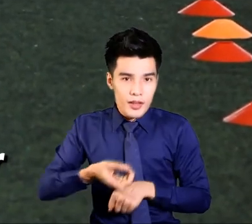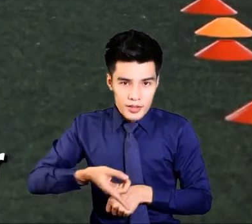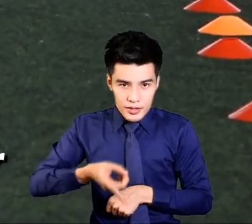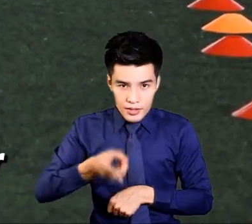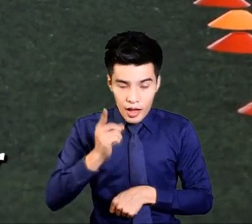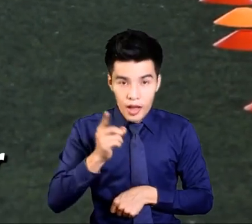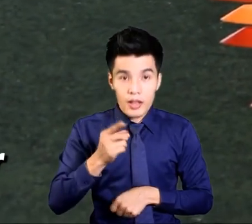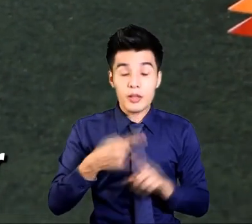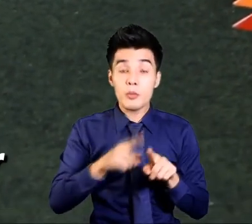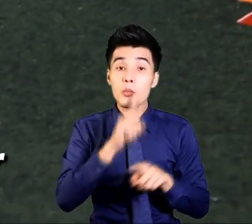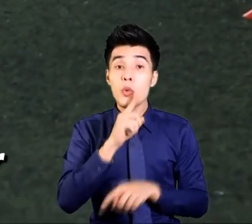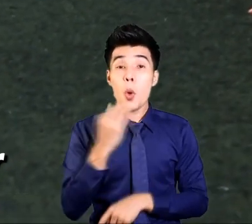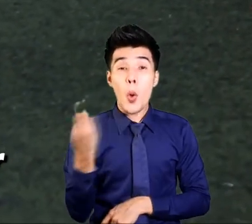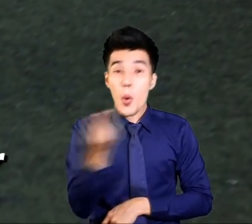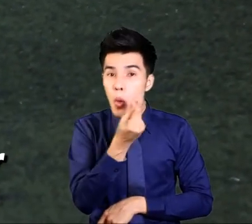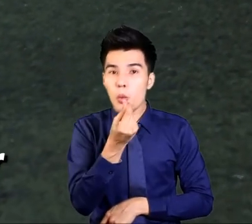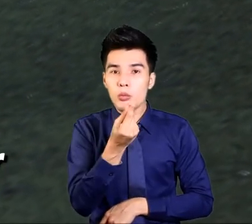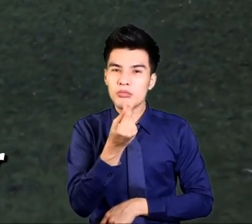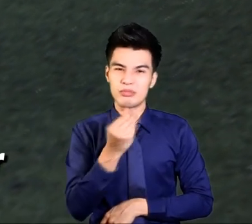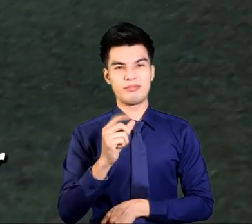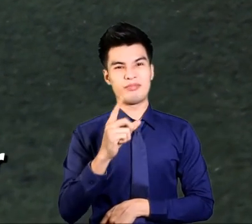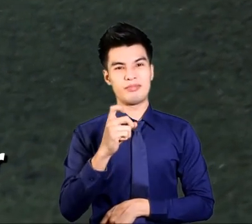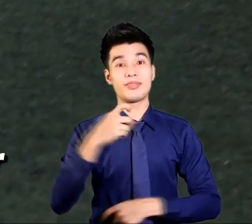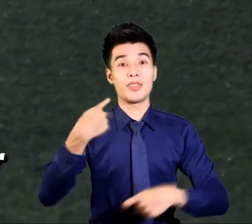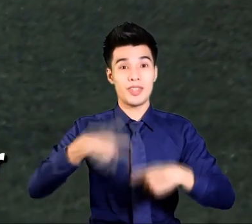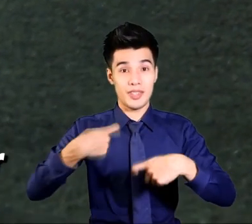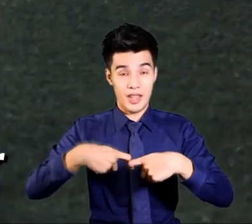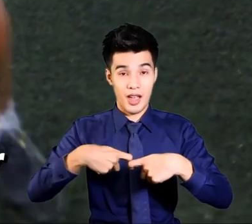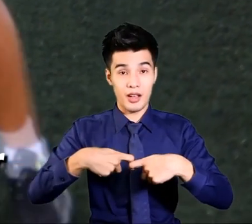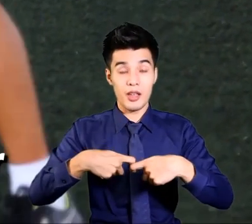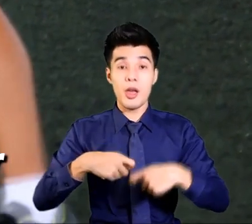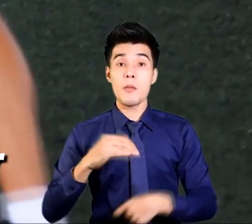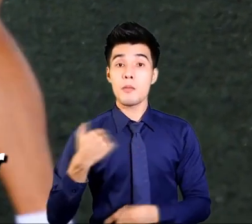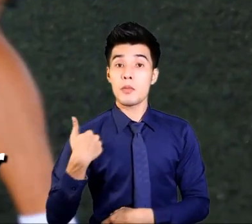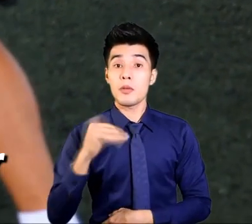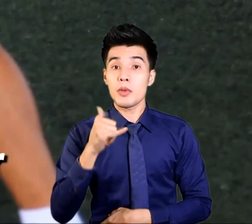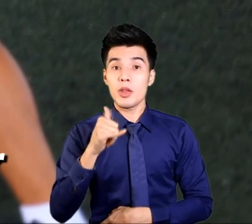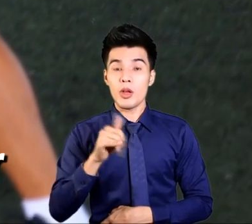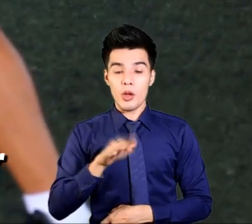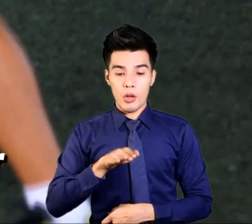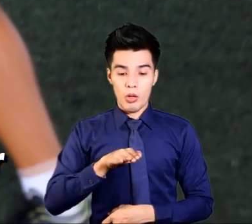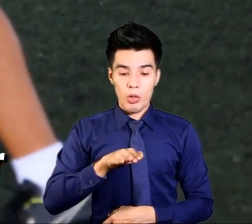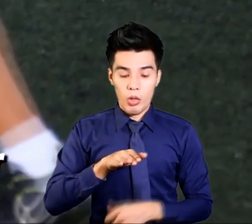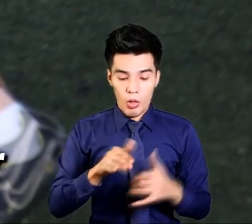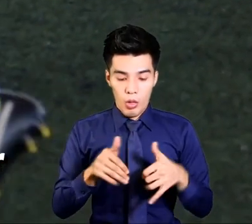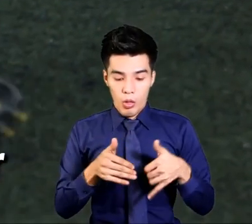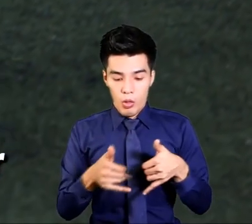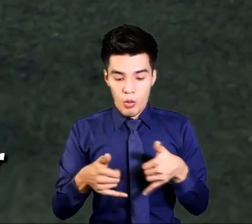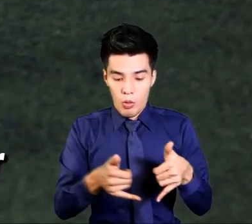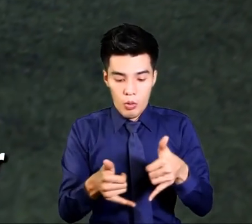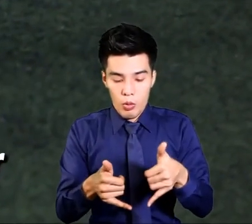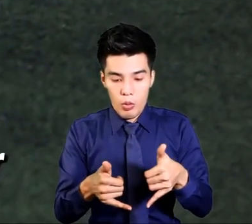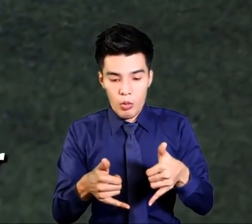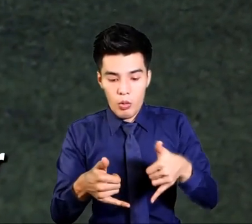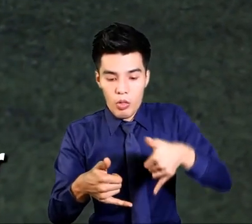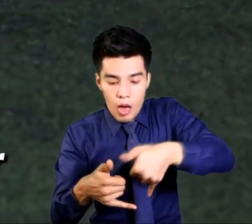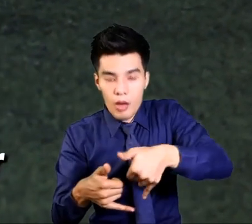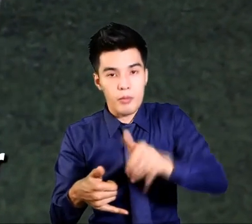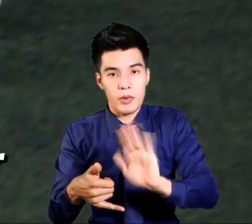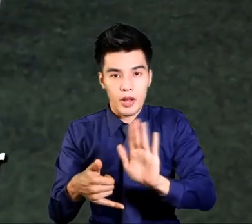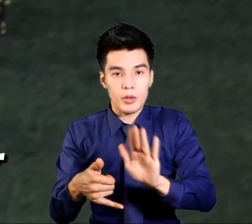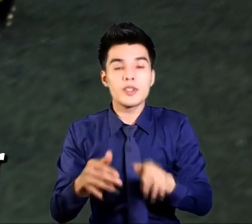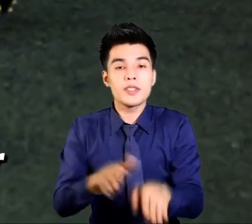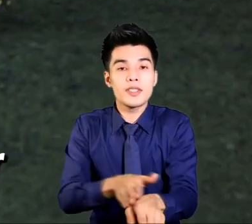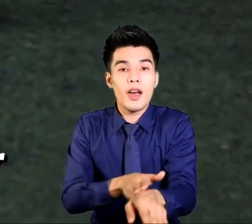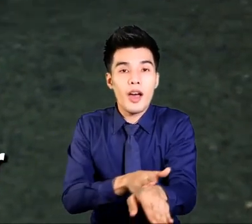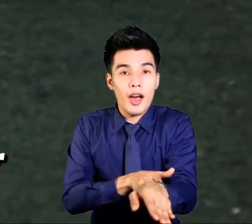เร็วจะไม่สามารถคุมน้ำหนักหรือการบางทีตัวถลำด้านหน้าแล้วกลับไม่ได้นะครับต้องช้าๆนะครับสังเกตว่าการ